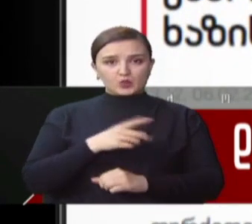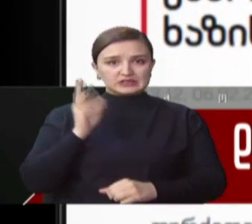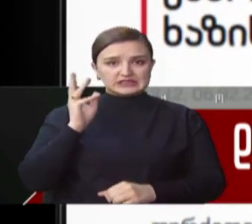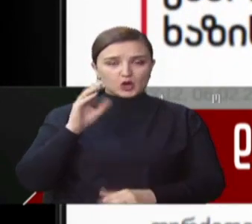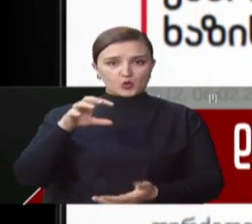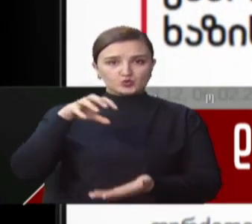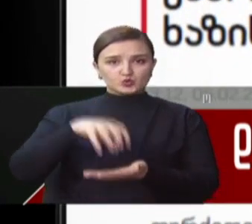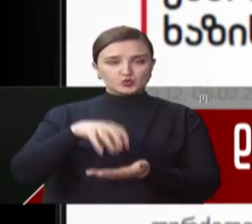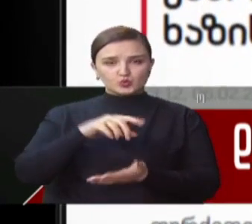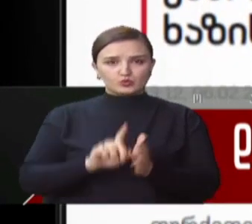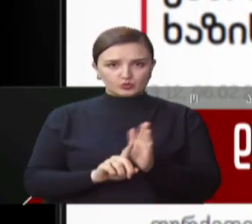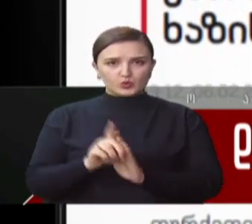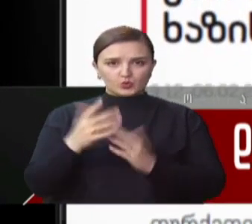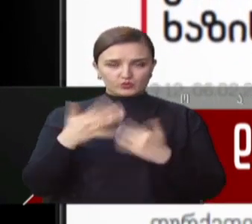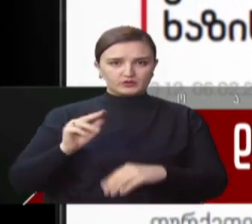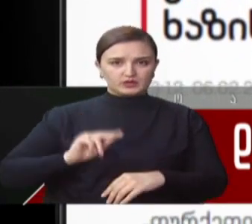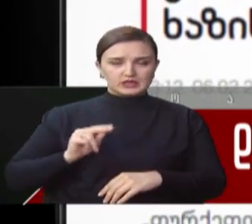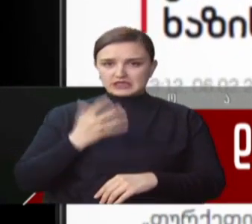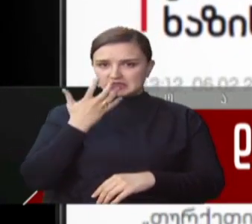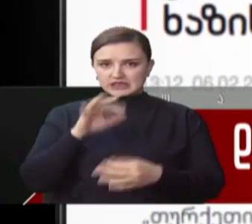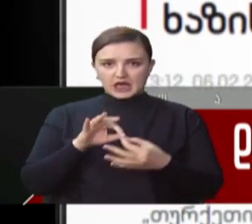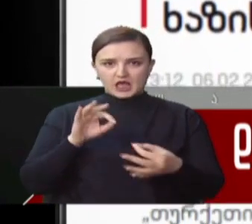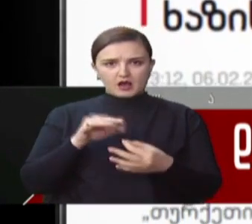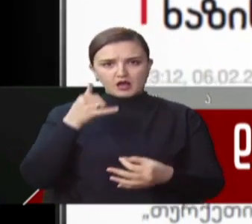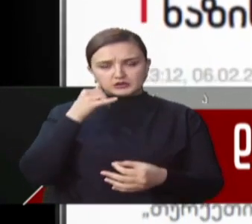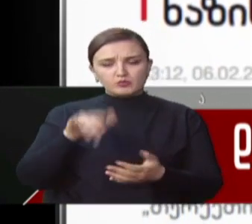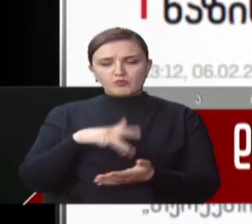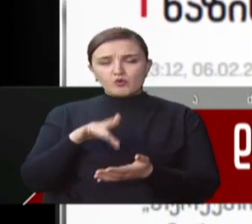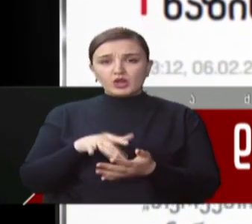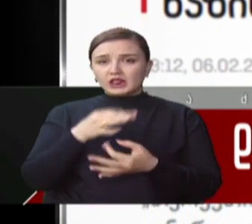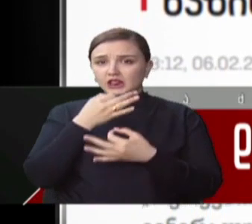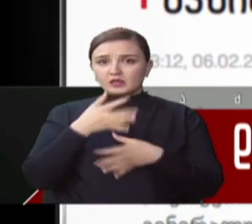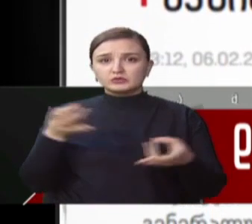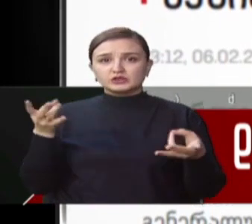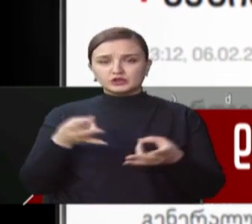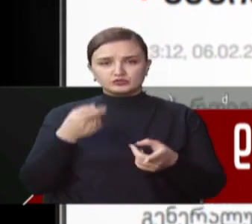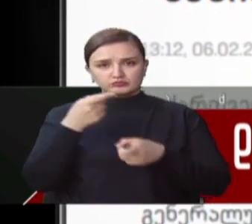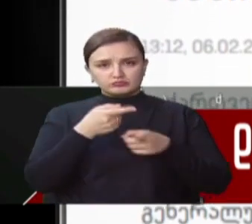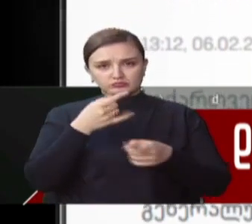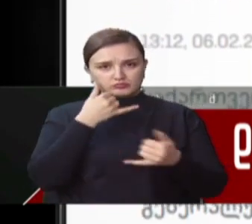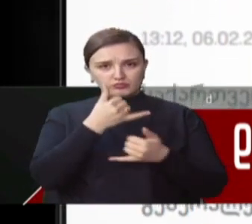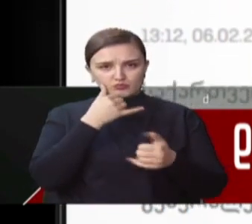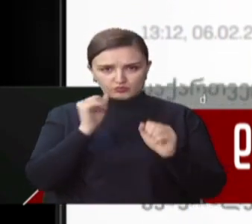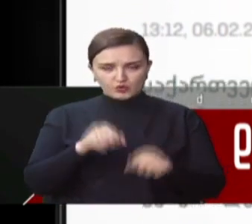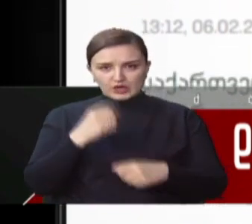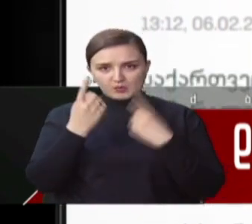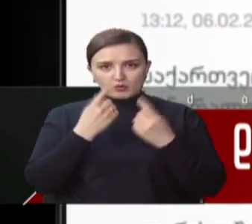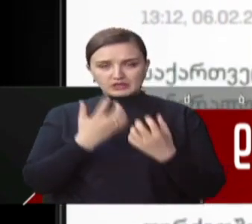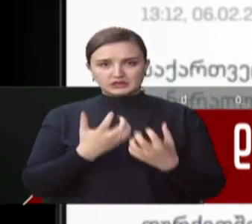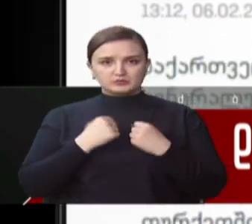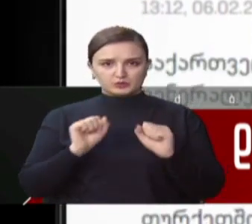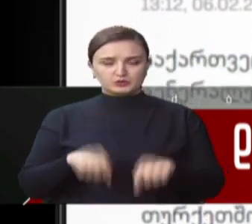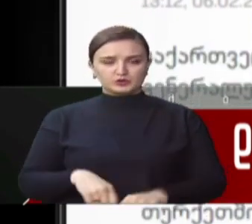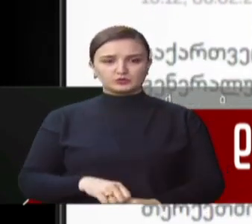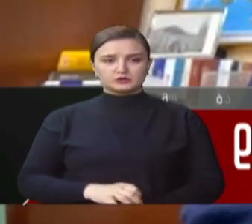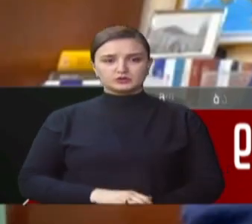საკონსულოებში ამოქმედებულია ცხელი ხაზი, სადაც მოქალაქეებს ნებისმიერი საჭიროების შემთხვევაში დარეკვა და ინფორმაციის მიღება